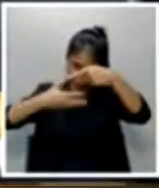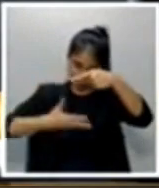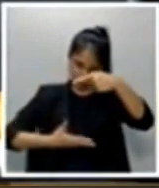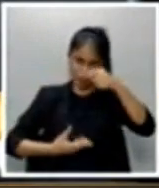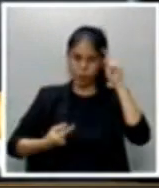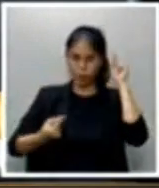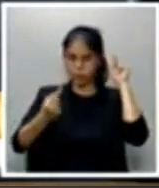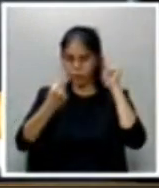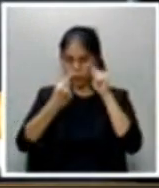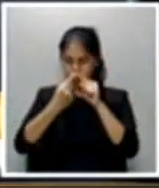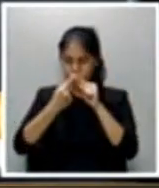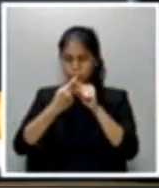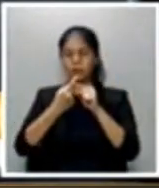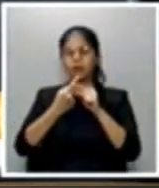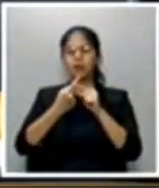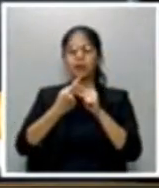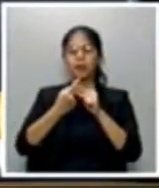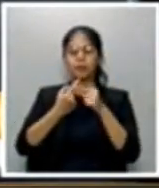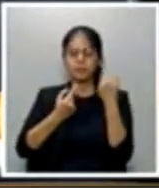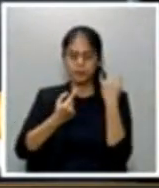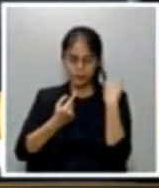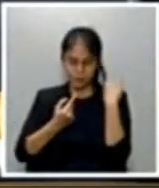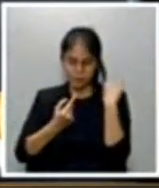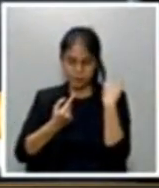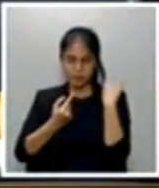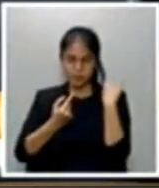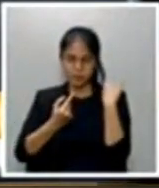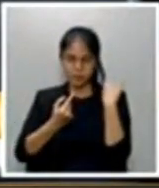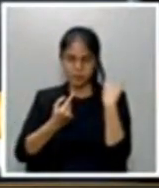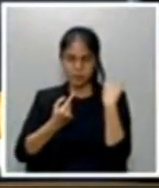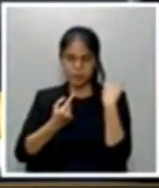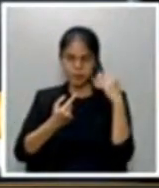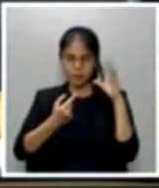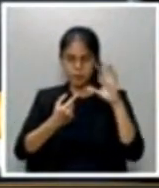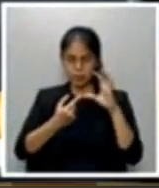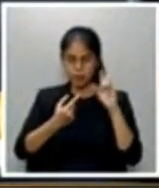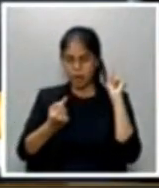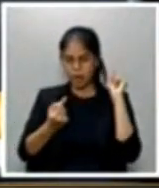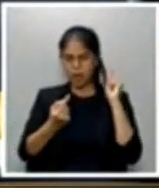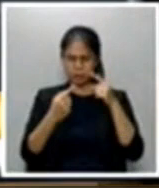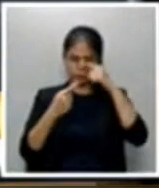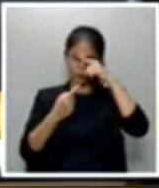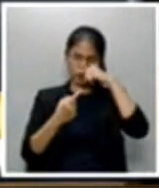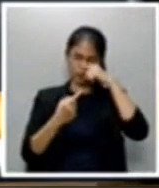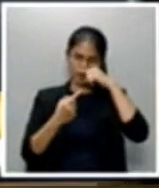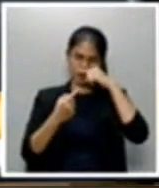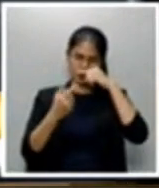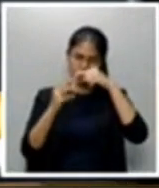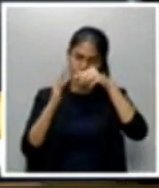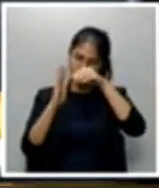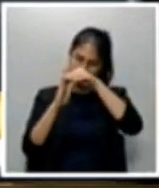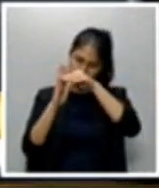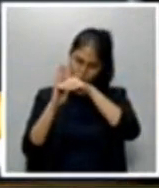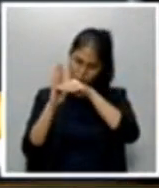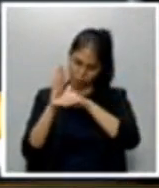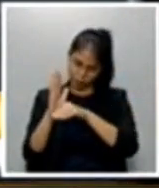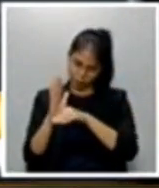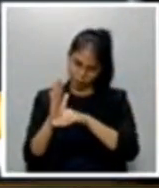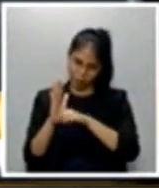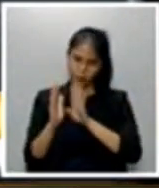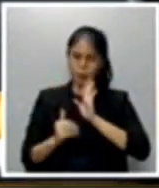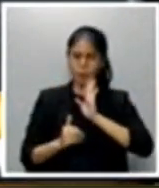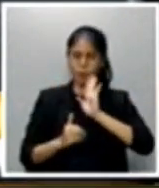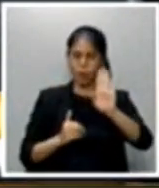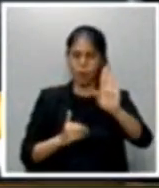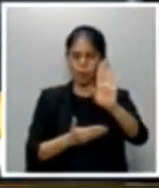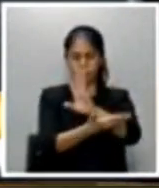ๆไม่ว่าจะเป็น QS นะครับหรือ Time Higher Education ก็ตามของไทยเราเองก็มีการจัดอันดับมีการ